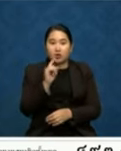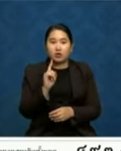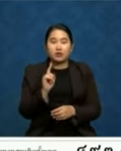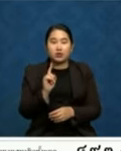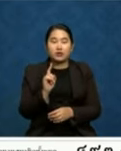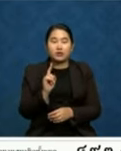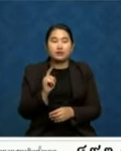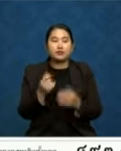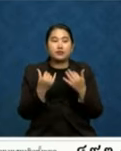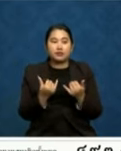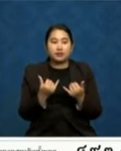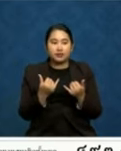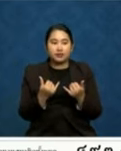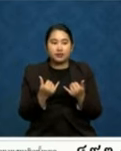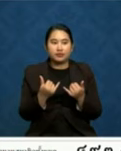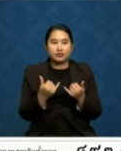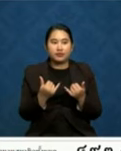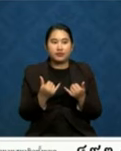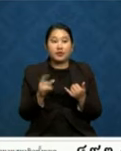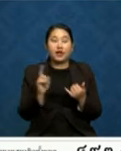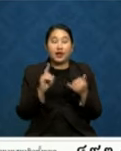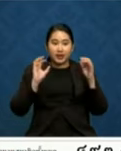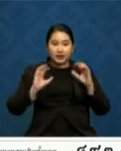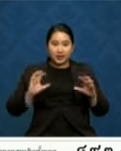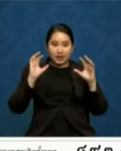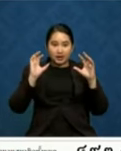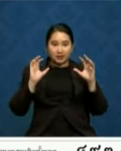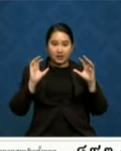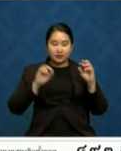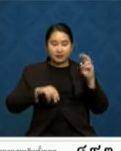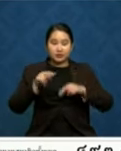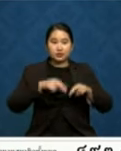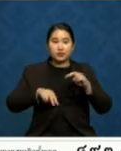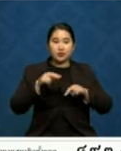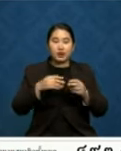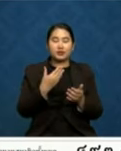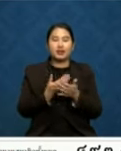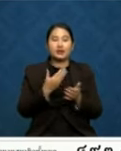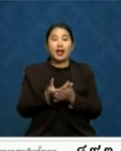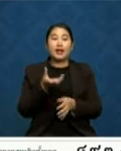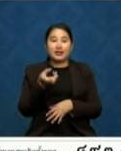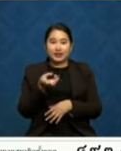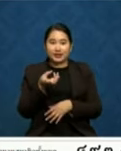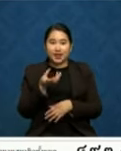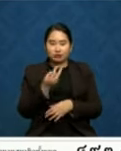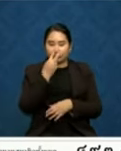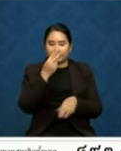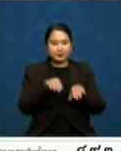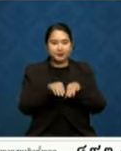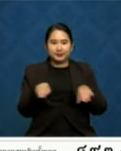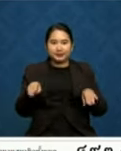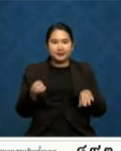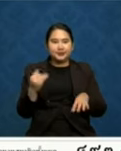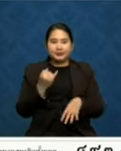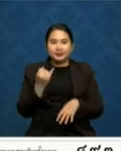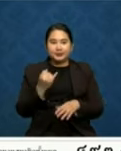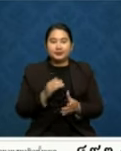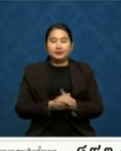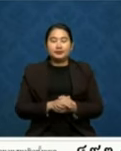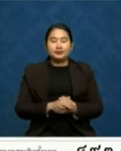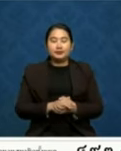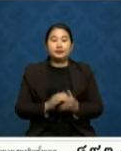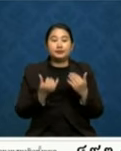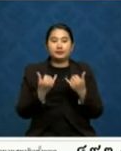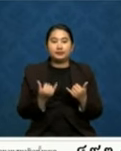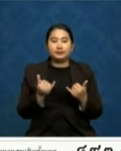เนี่ยนะครับถ้าตราบใดเนี่ยรัฐเนี่ยยังไม่สามารถที่จะดูแลเรื่องราคาข้าวให้มันมีเสถียรภาพได้นะครับแล้วปัจ